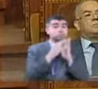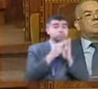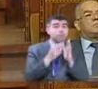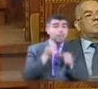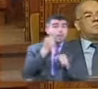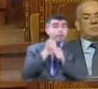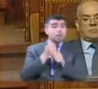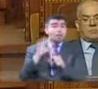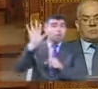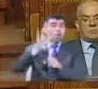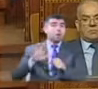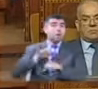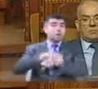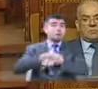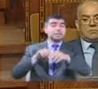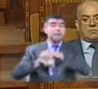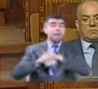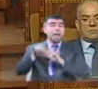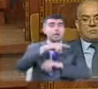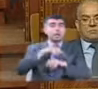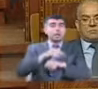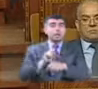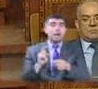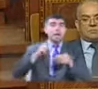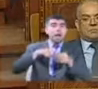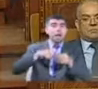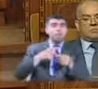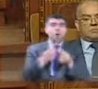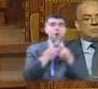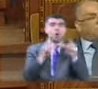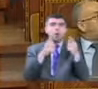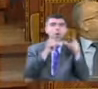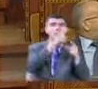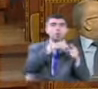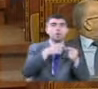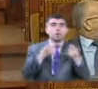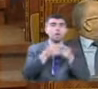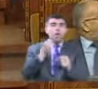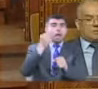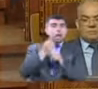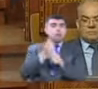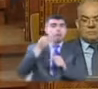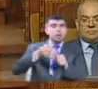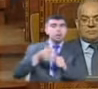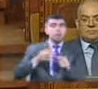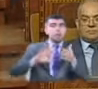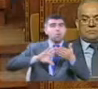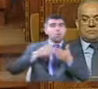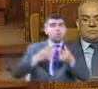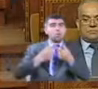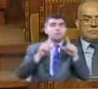الدولية والاتحاد الدولي النقابي في مجال الحرية النقابية وضمان الشغل اللائق ومأسسة الحوار